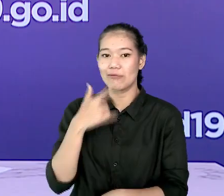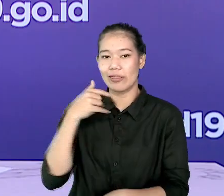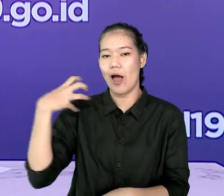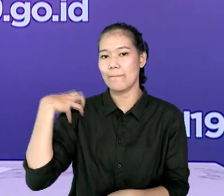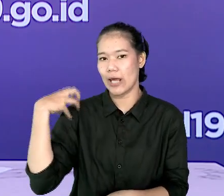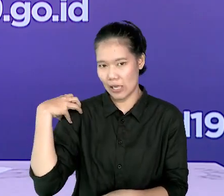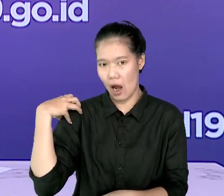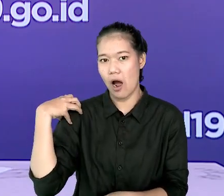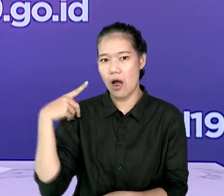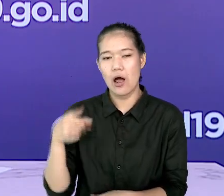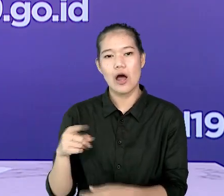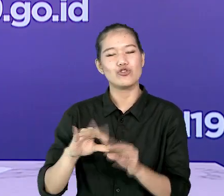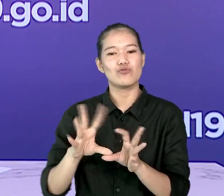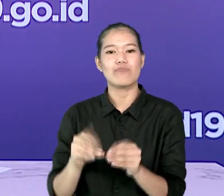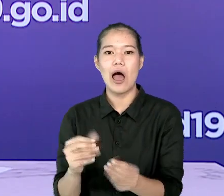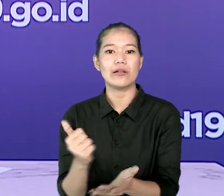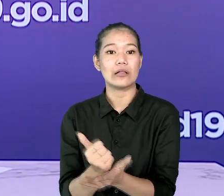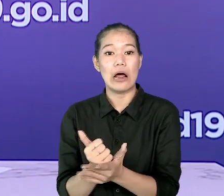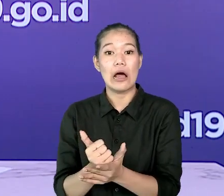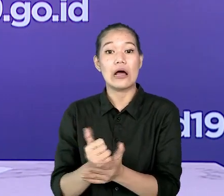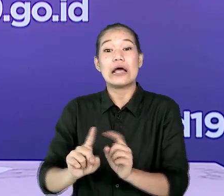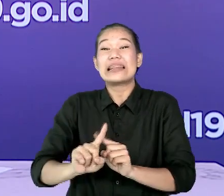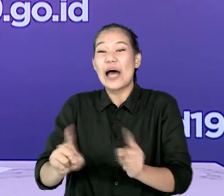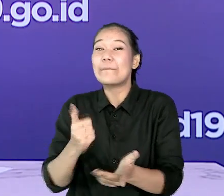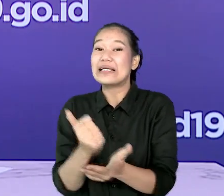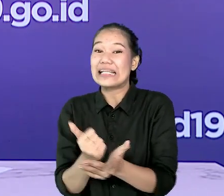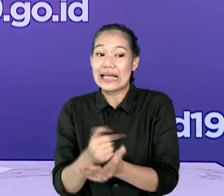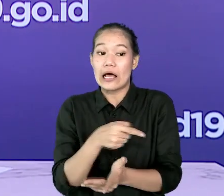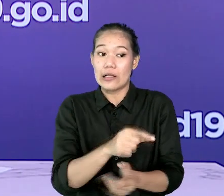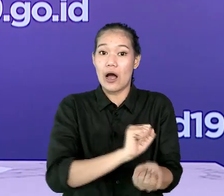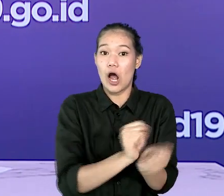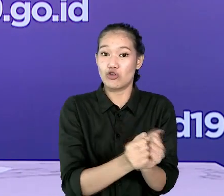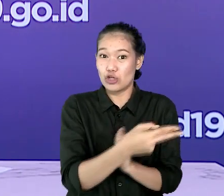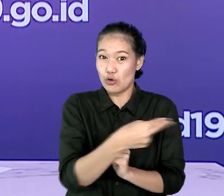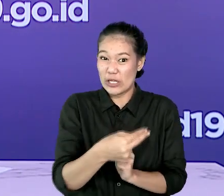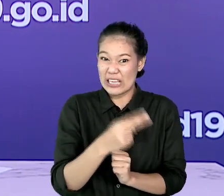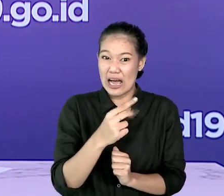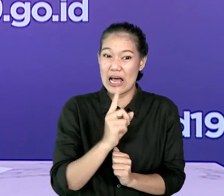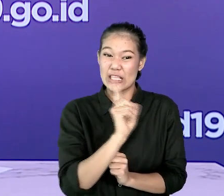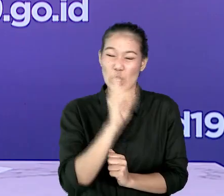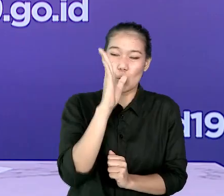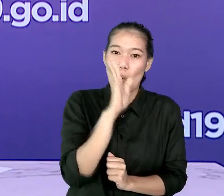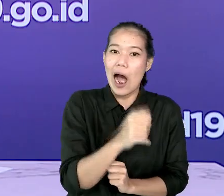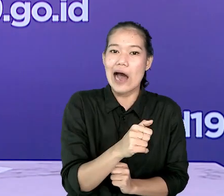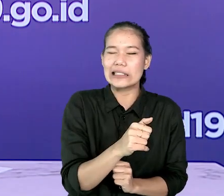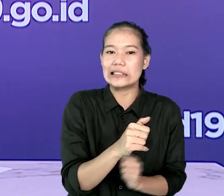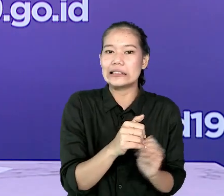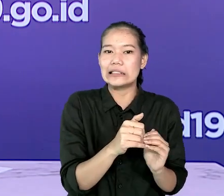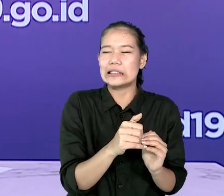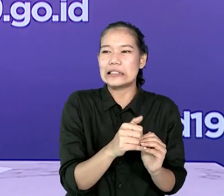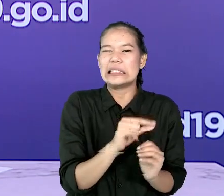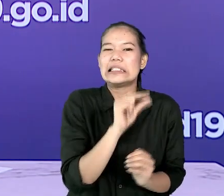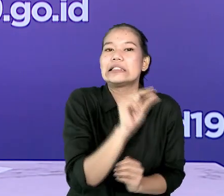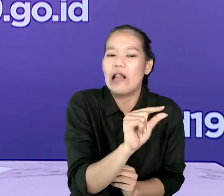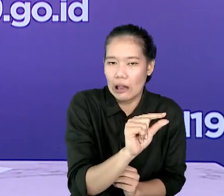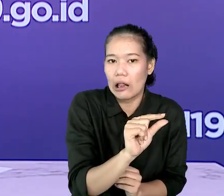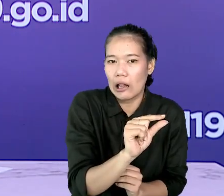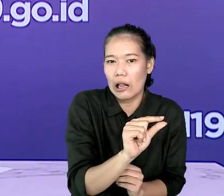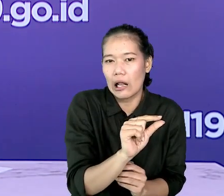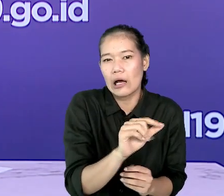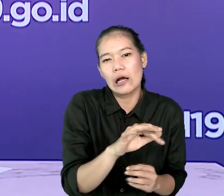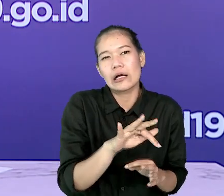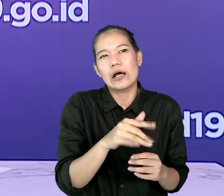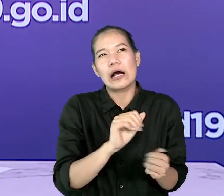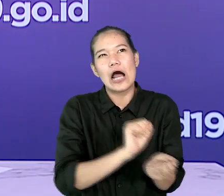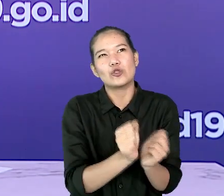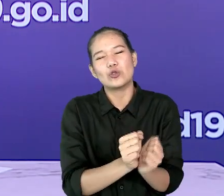Serikat, ternyata Indonesia jauh lebih kecil pada jumlah kasus positif harian dan jumlah kasus per 1 juta